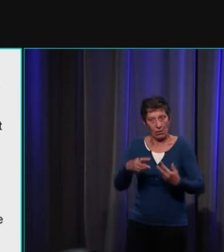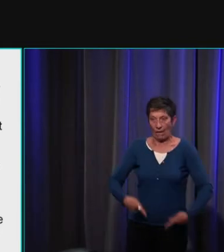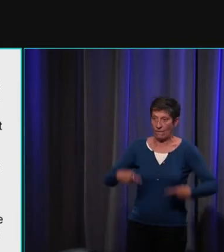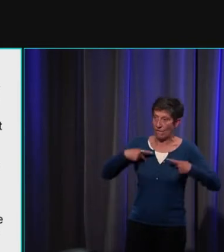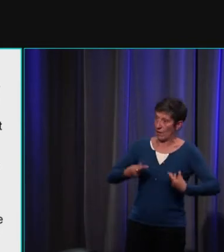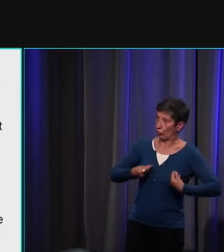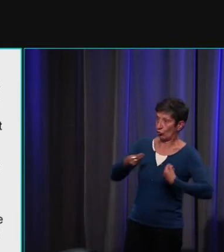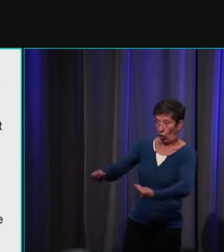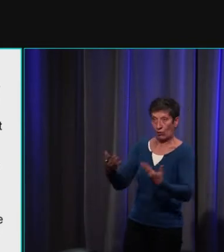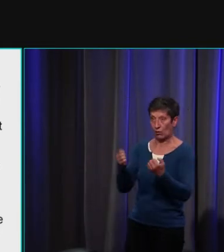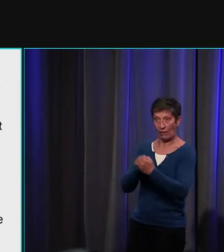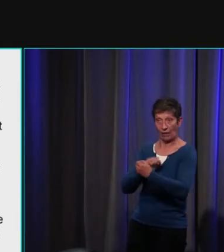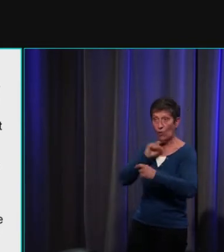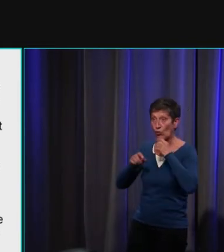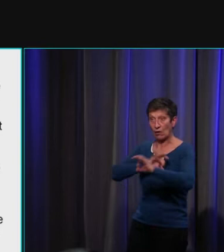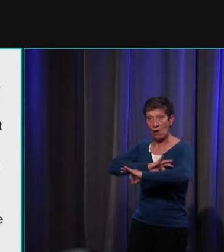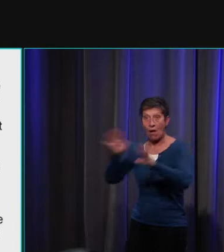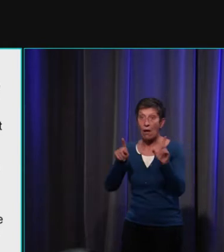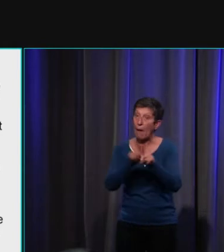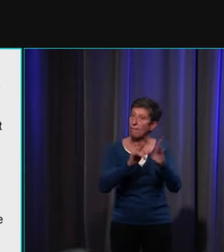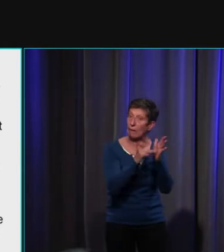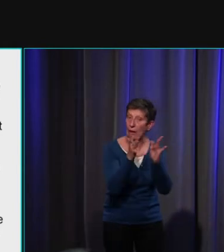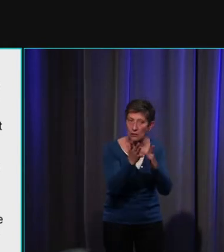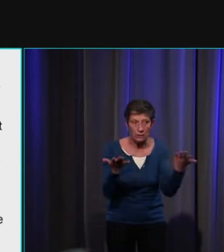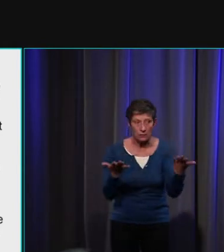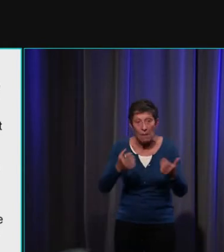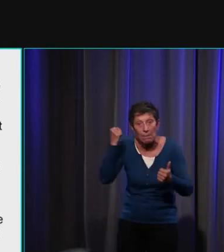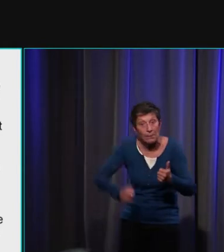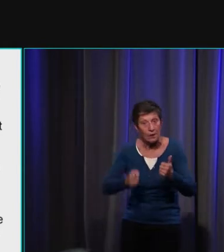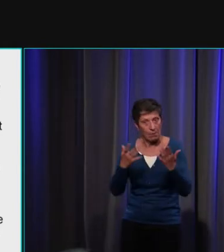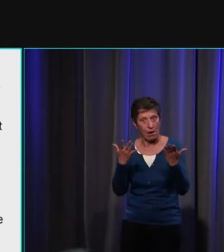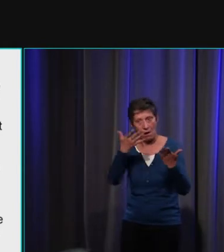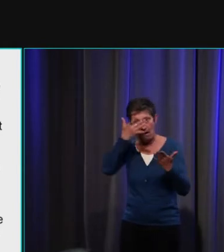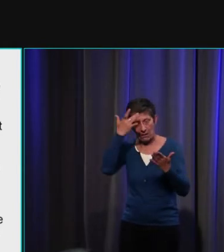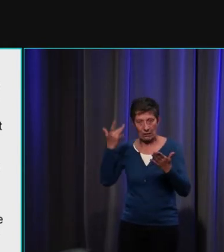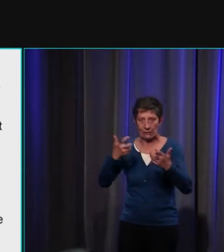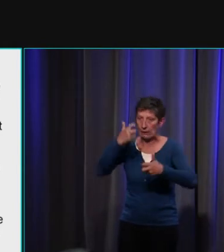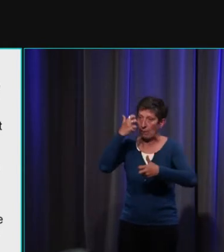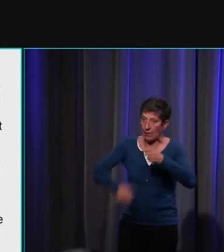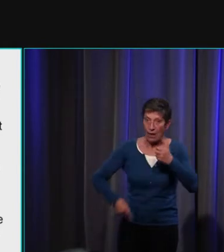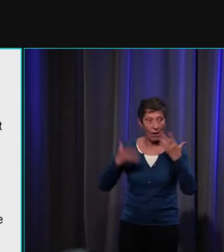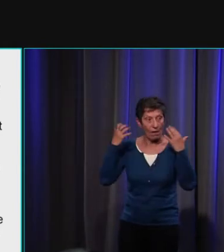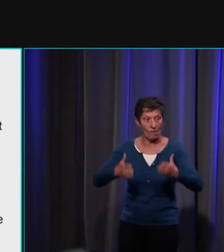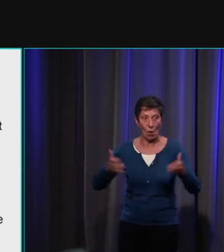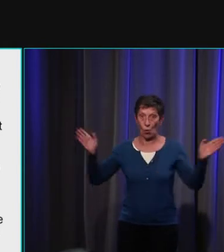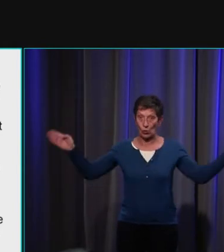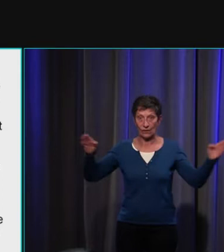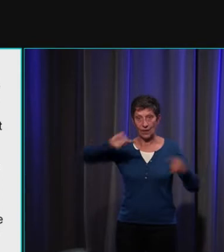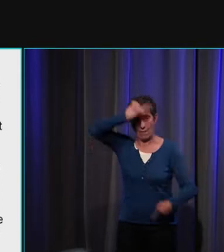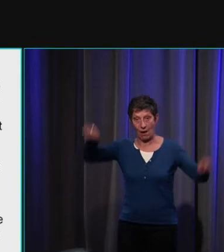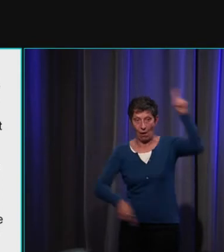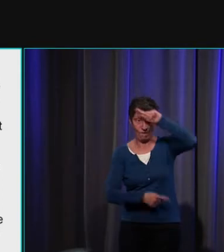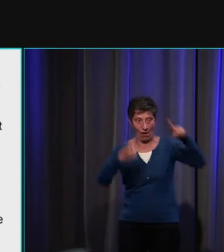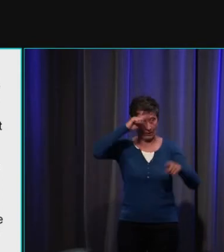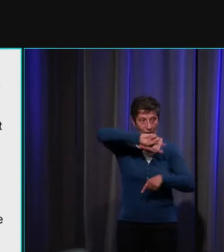et même pire que le christ puisque st pierre a demandé d'être crucifié la tête à l'envers pour ses idées pour